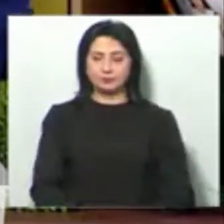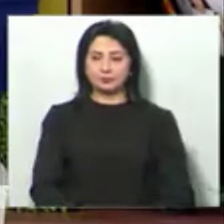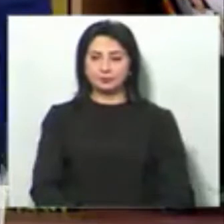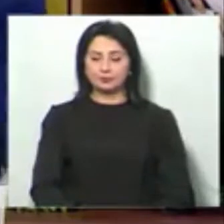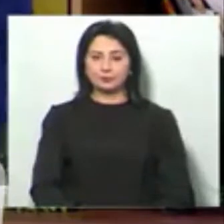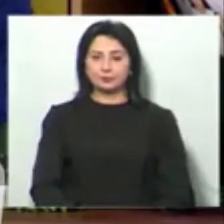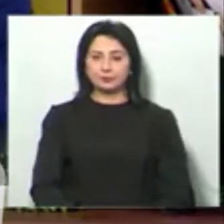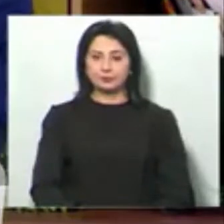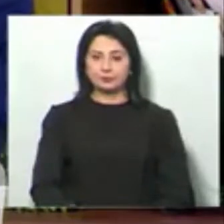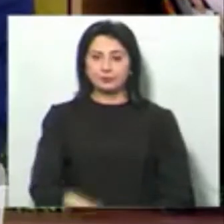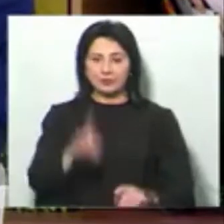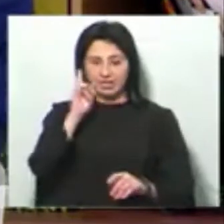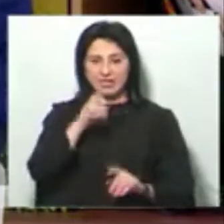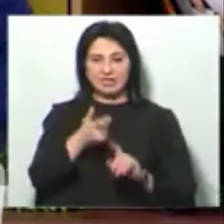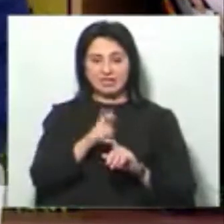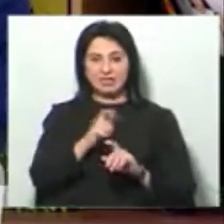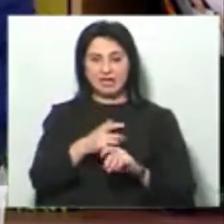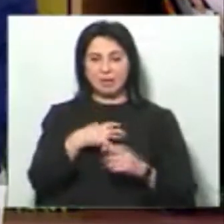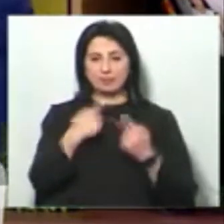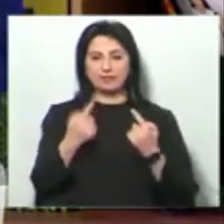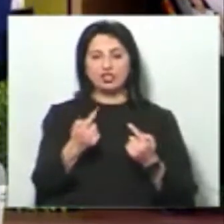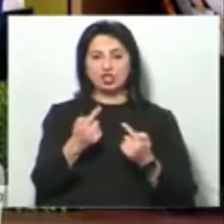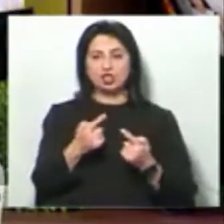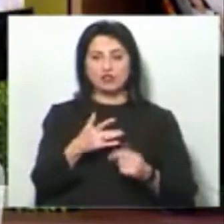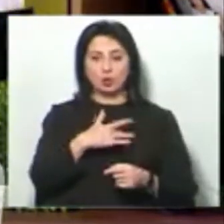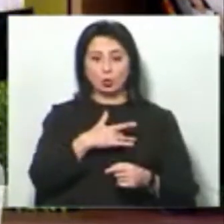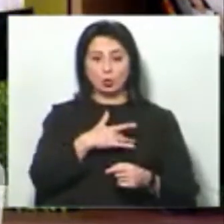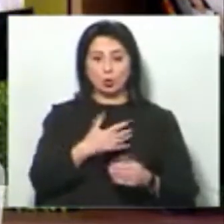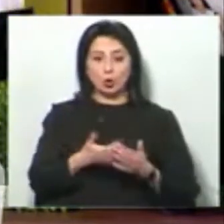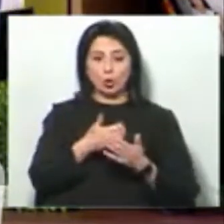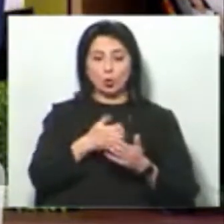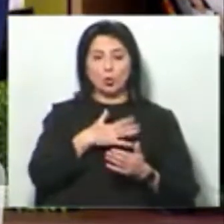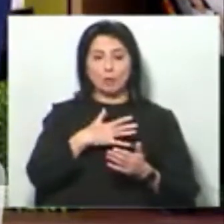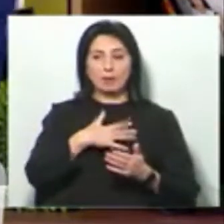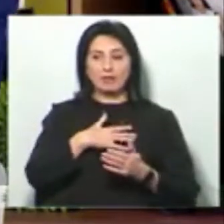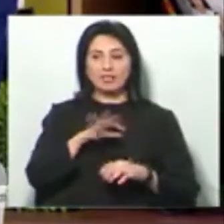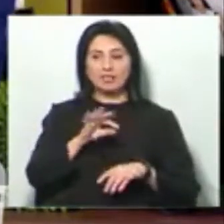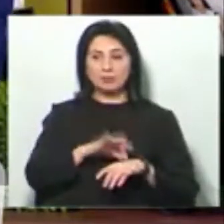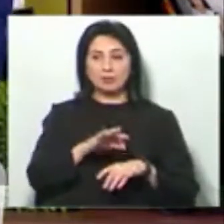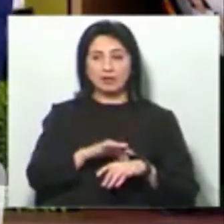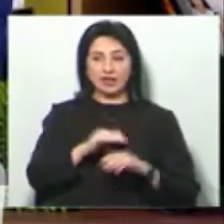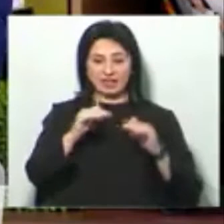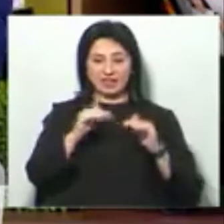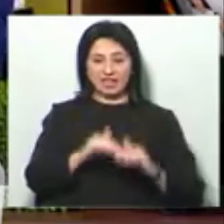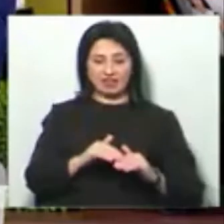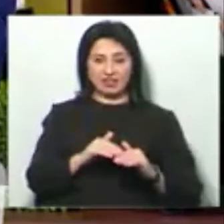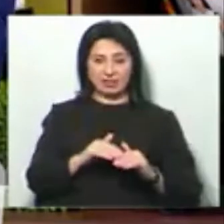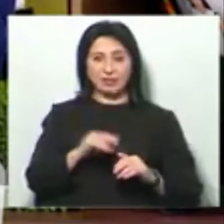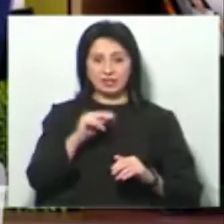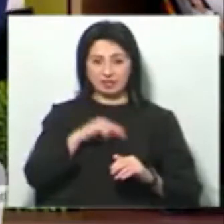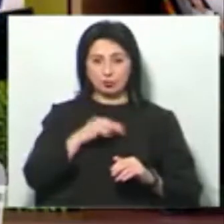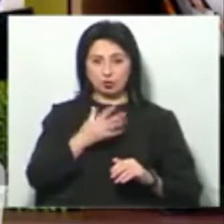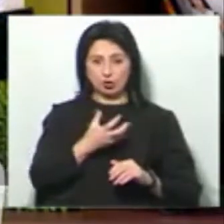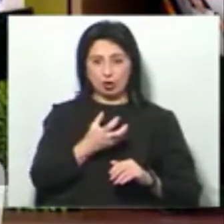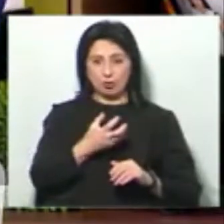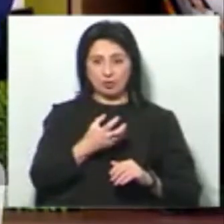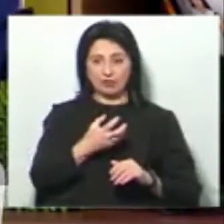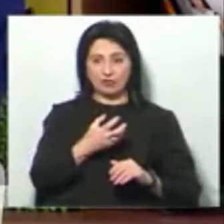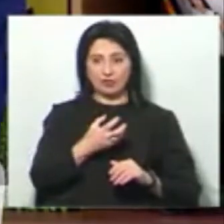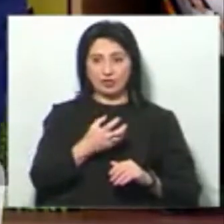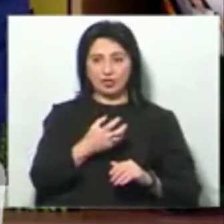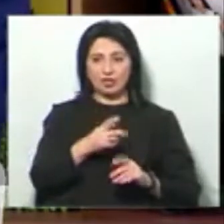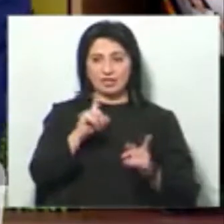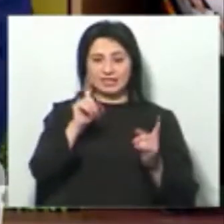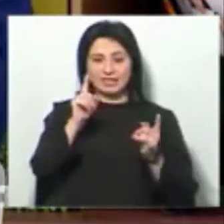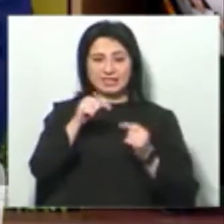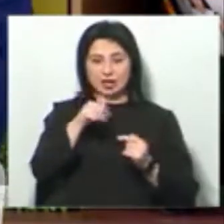უკმარისობა მოგეხსენებათ ძალიან მნიშვნელოვანი არის გულის უკმარისობა პაციენტებში რომელსაც დაქვეითებული განდევნის ფრაქცია აქვს და